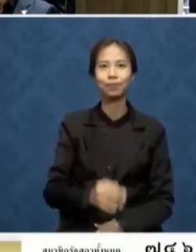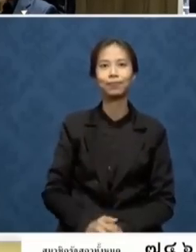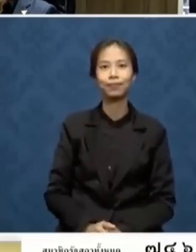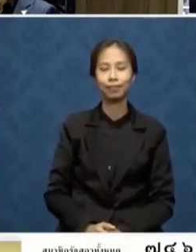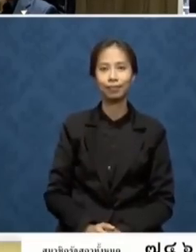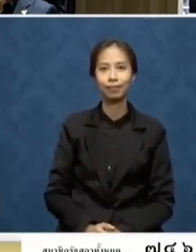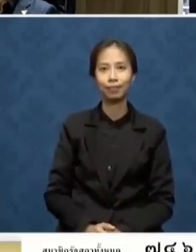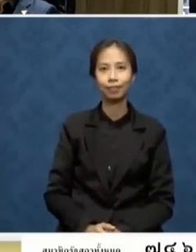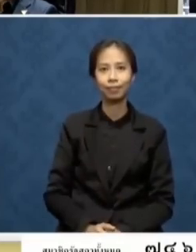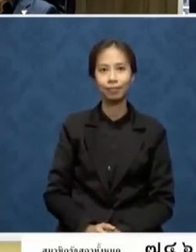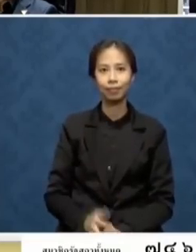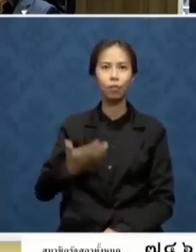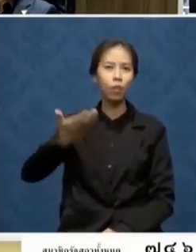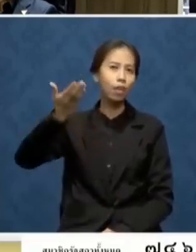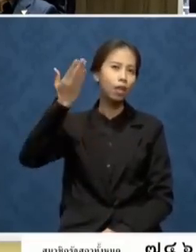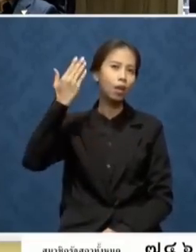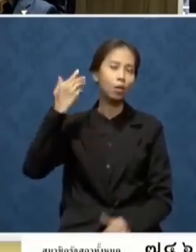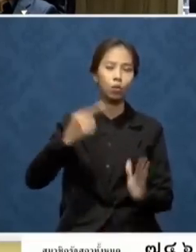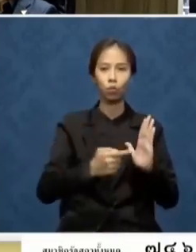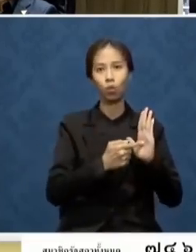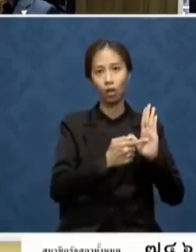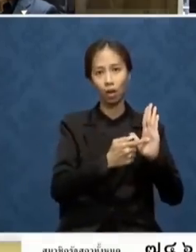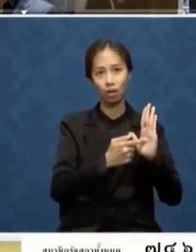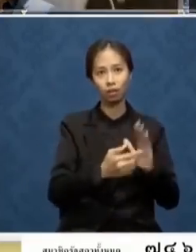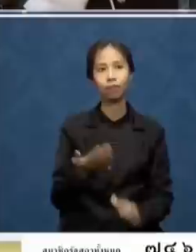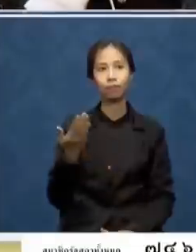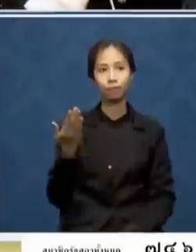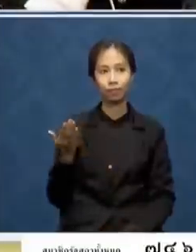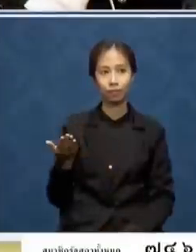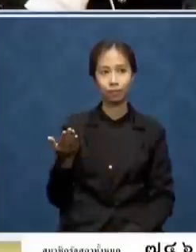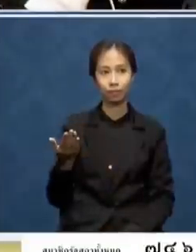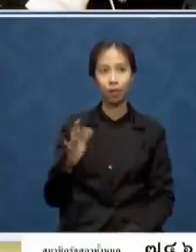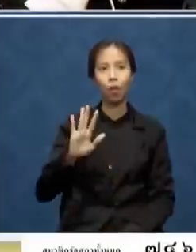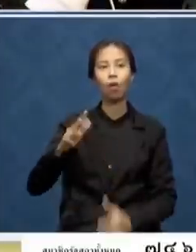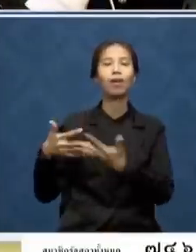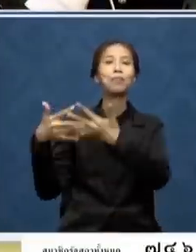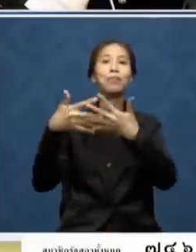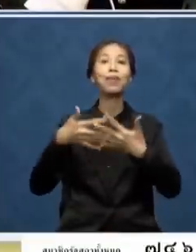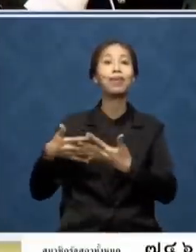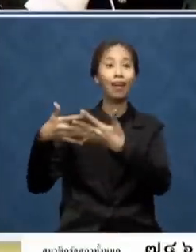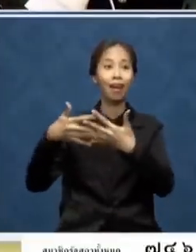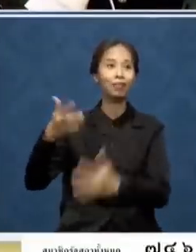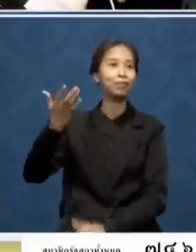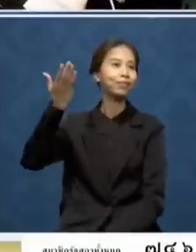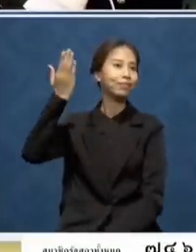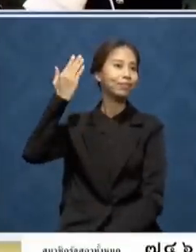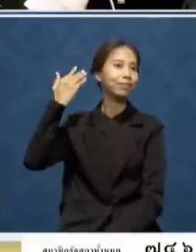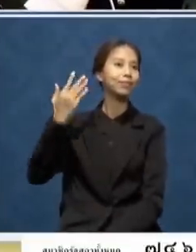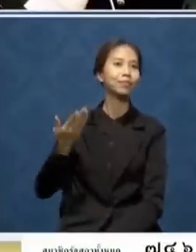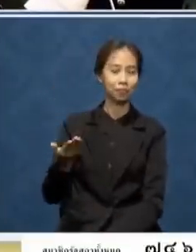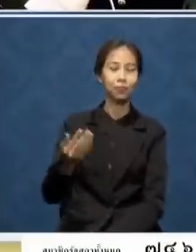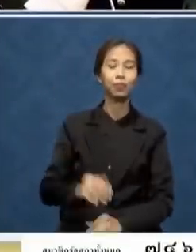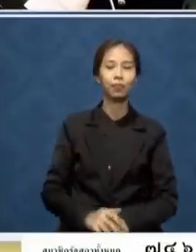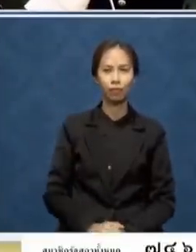ค่ะตอนนั้นยกตัวอย่างของบารักโอบามาที่ได้พูดถึงเอ่อพูดตอนที่เป็น First Weekly